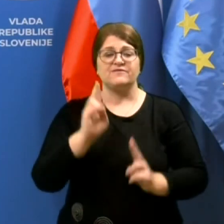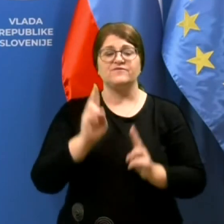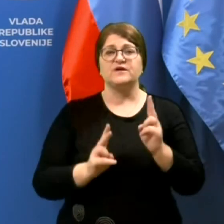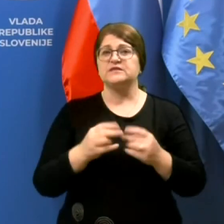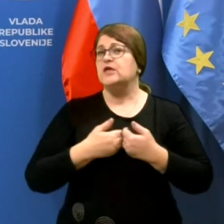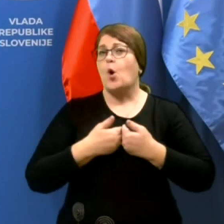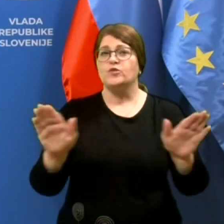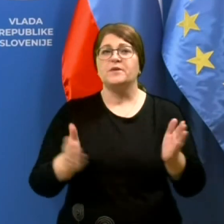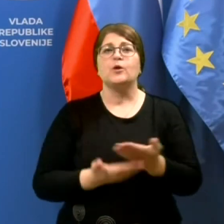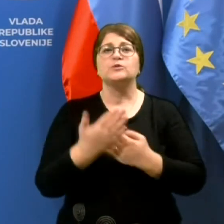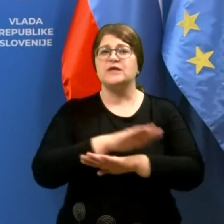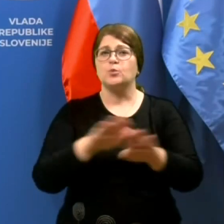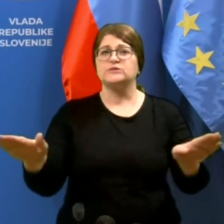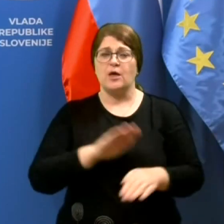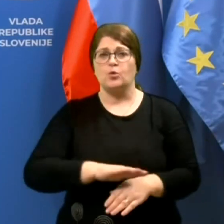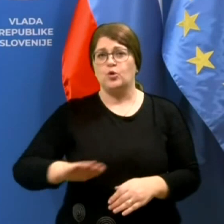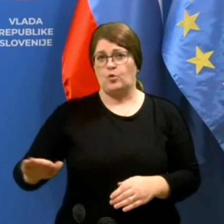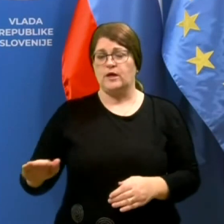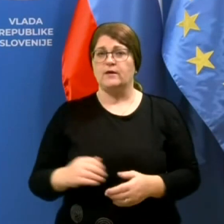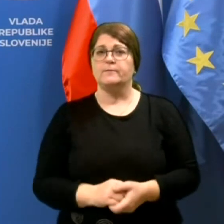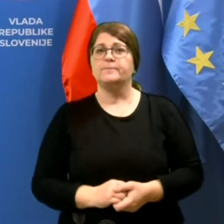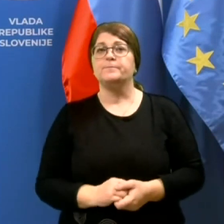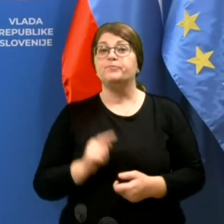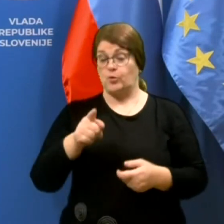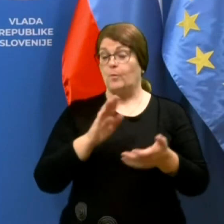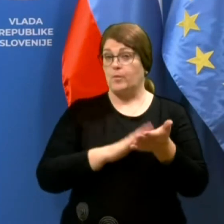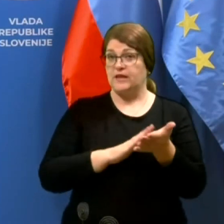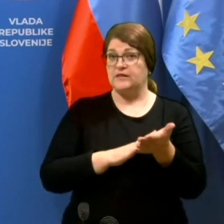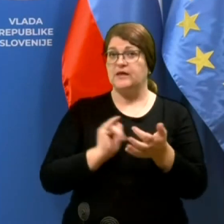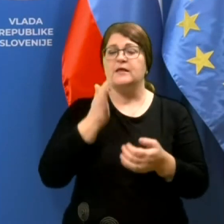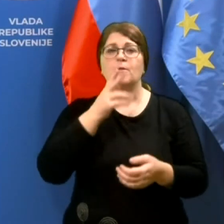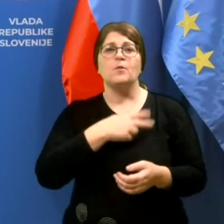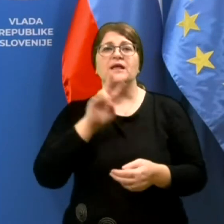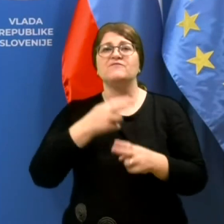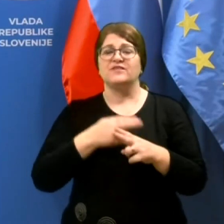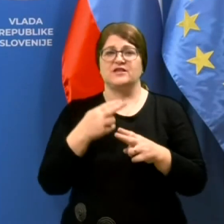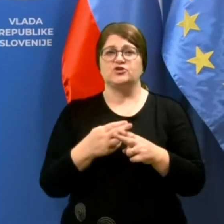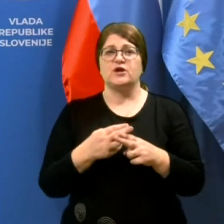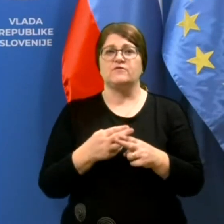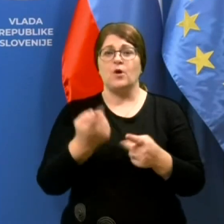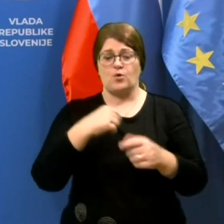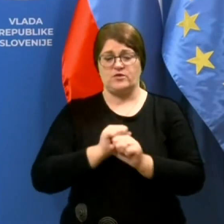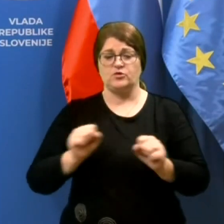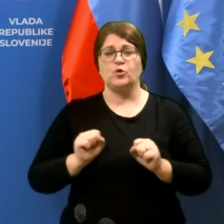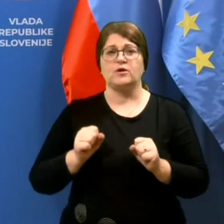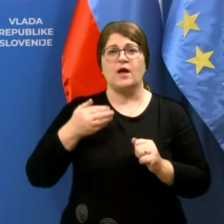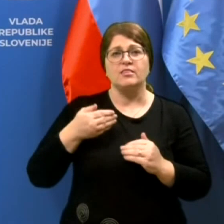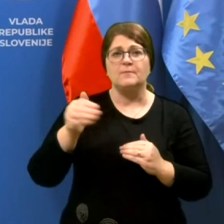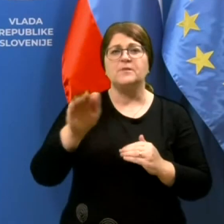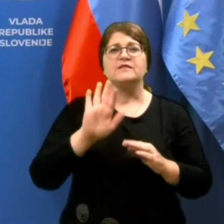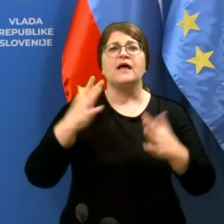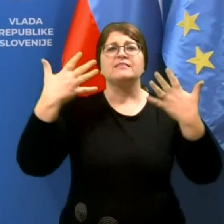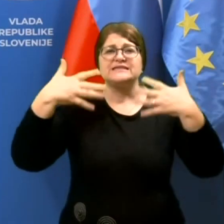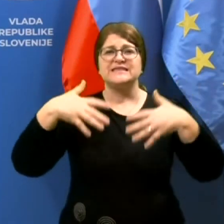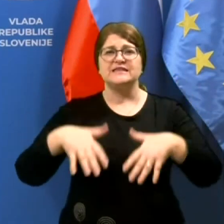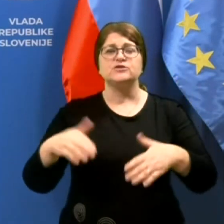vodja mešanega pevskega zbora tik pred občinsko revijo in bom tja vskočil kot zborovodja. Ob